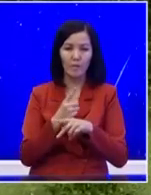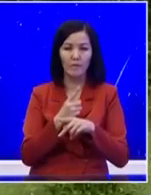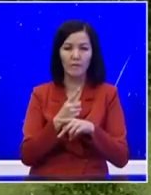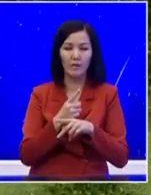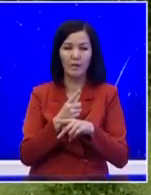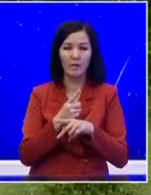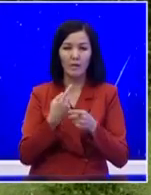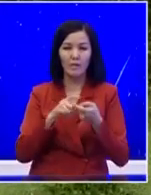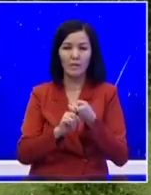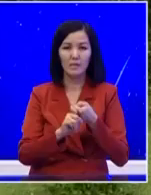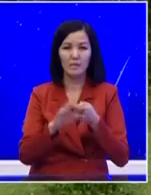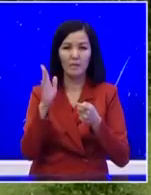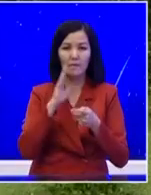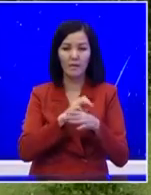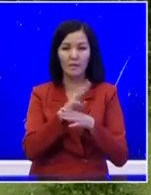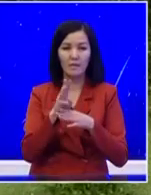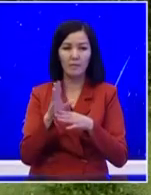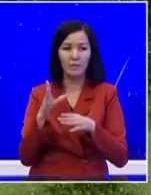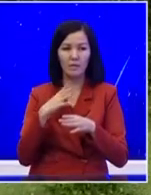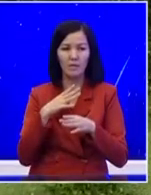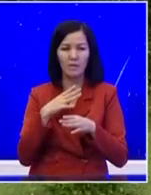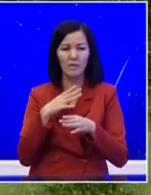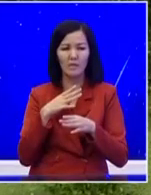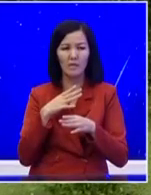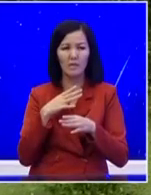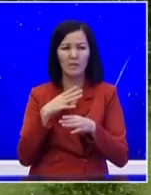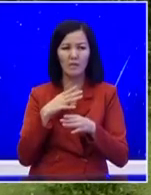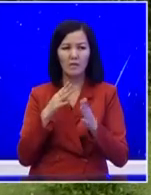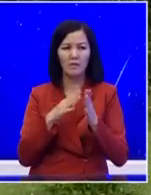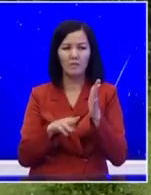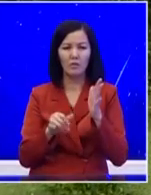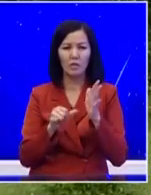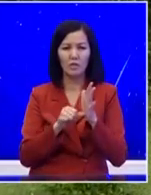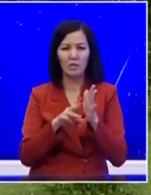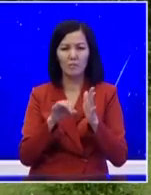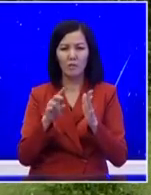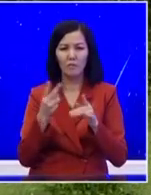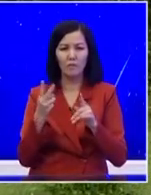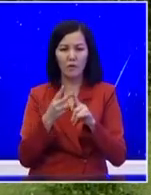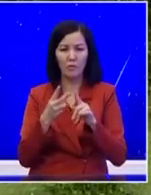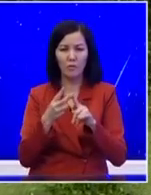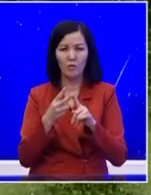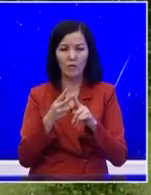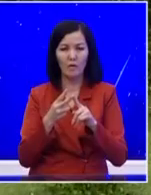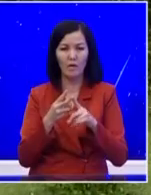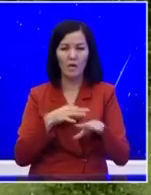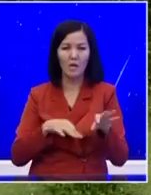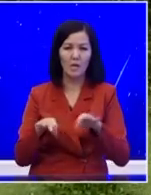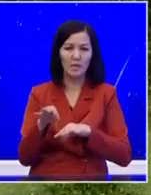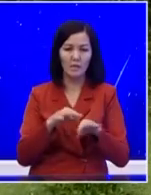системы водоснабжения на сумму 396 миллионов. На вторую очередь разрабатывается